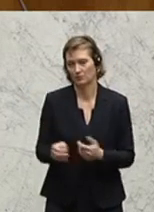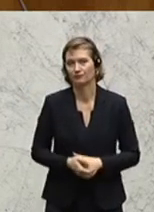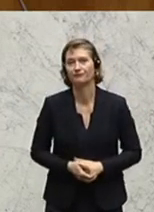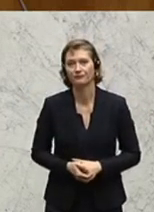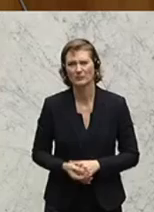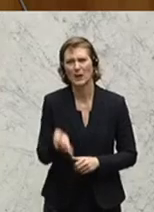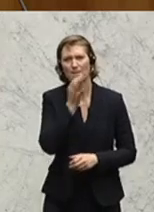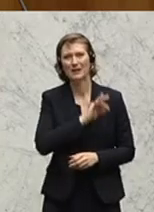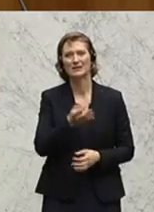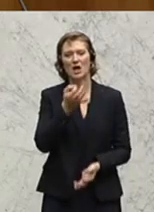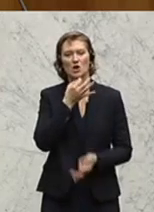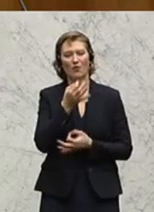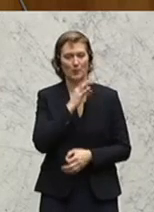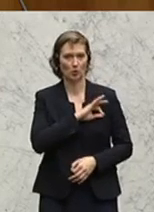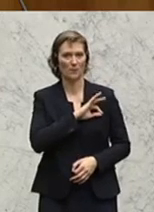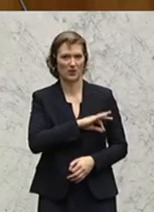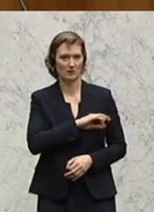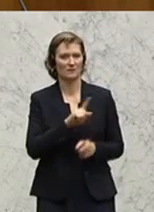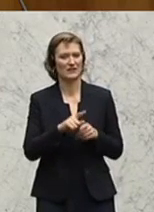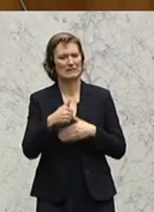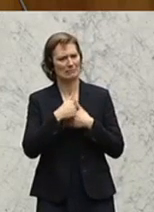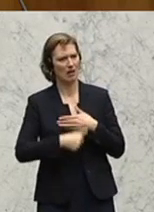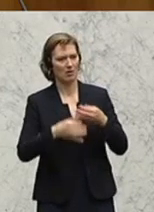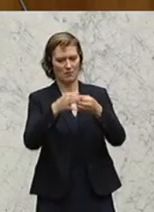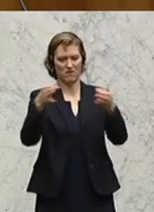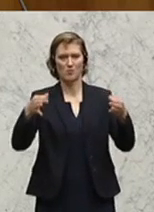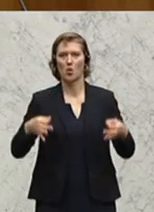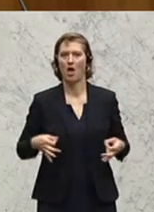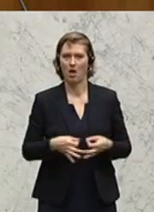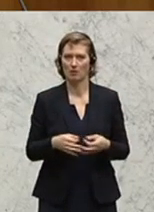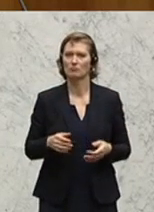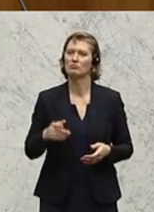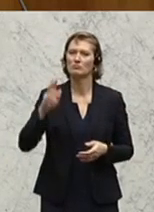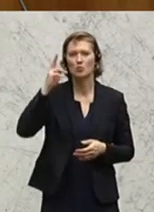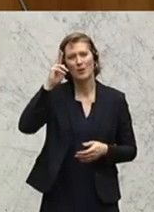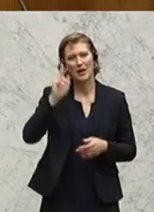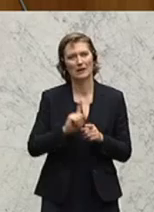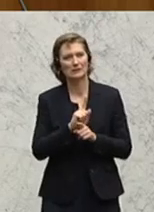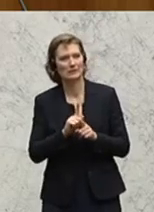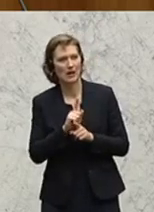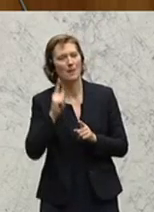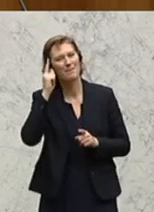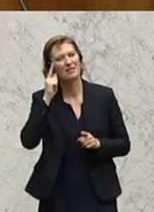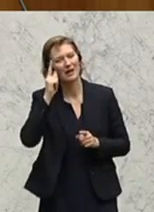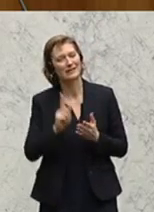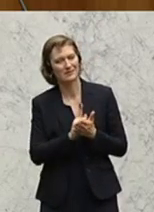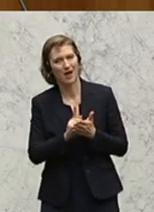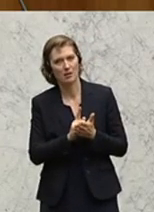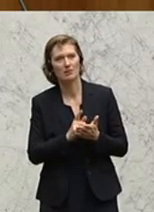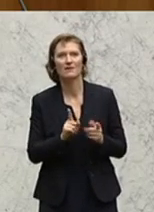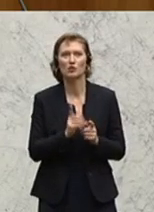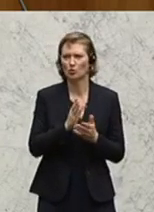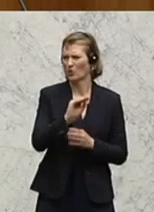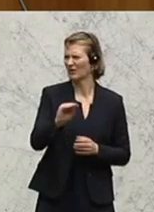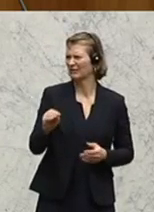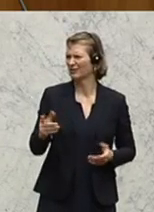eine bessere Informationspflicht, standardisierte Formulare, Bedenkzeit, auch das wurde schon ausgeführt.